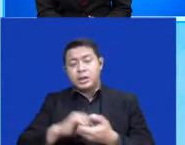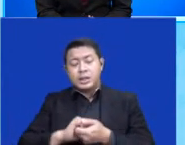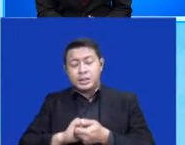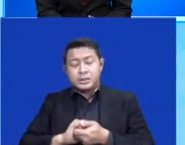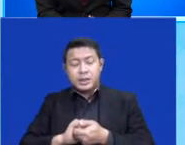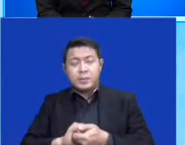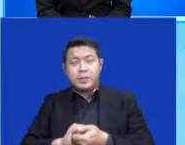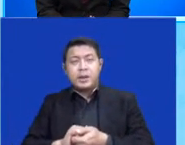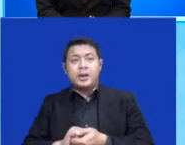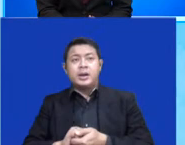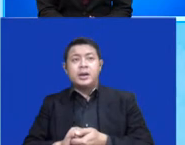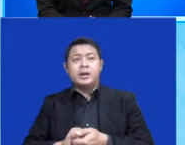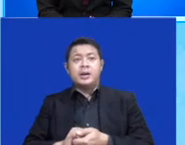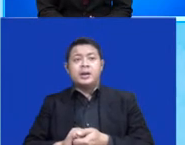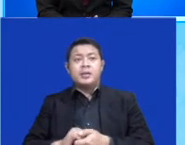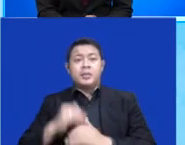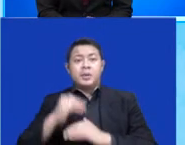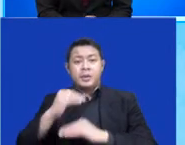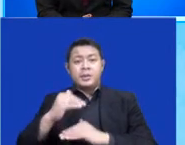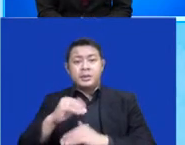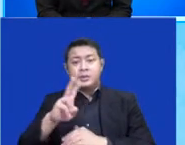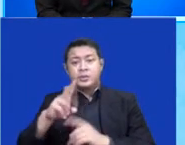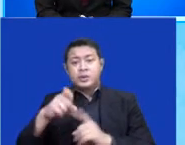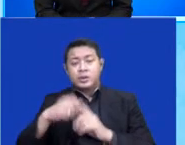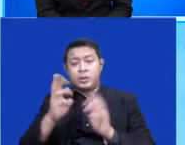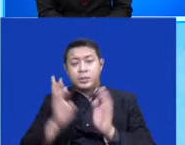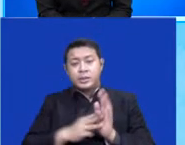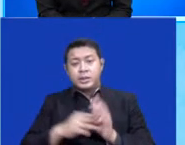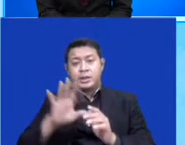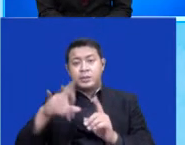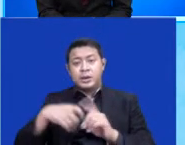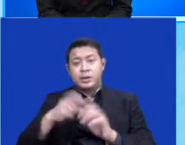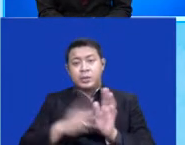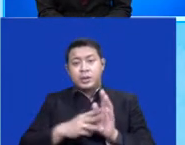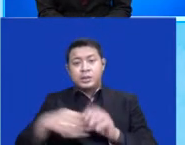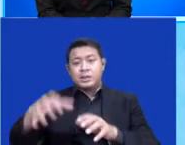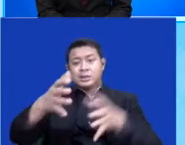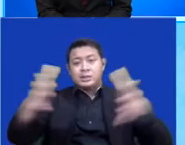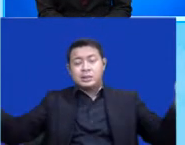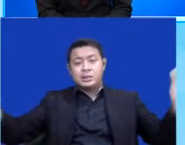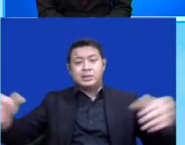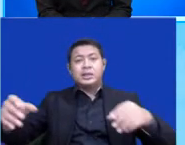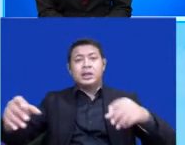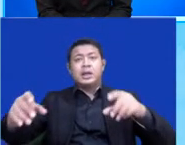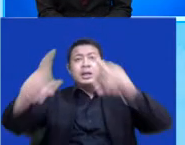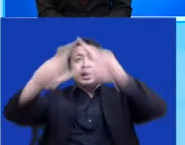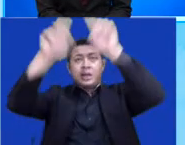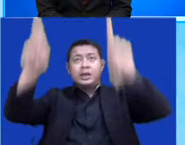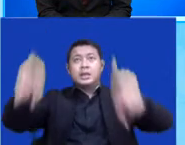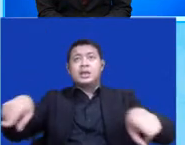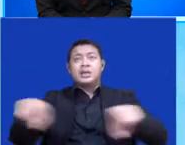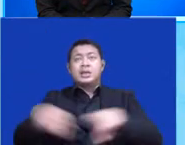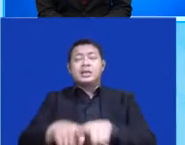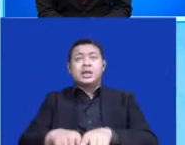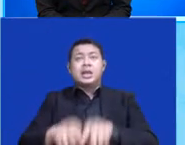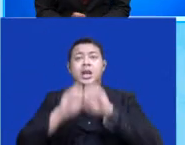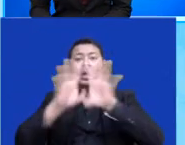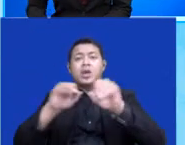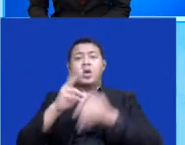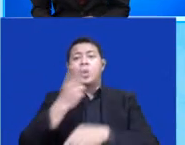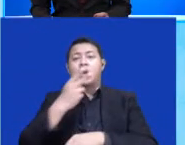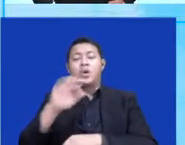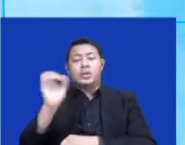pemerintah, membatasi misalnya 2 km atau 5 km di area sekolah itu tidak ada iklan rokok dan segala macam. Mungkin itu saja.